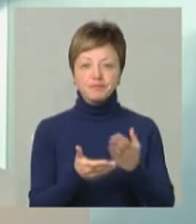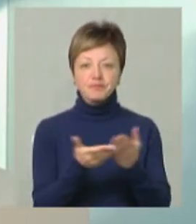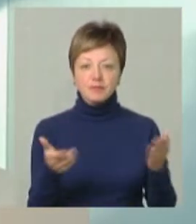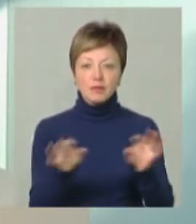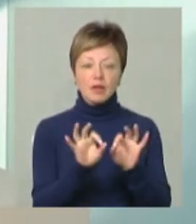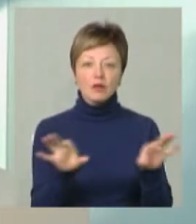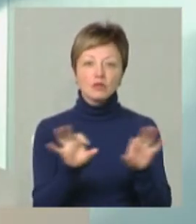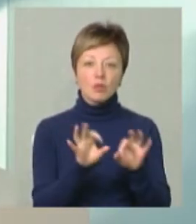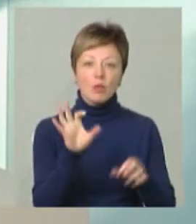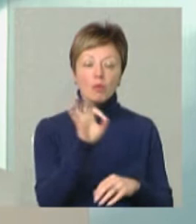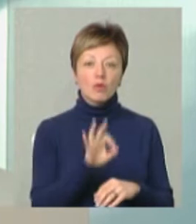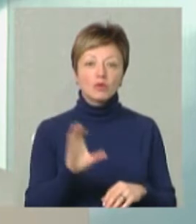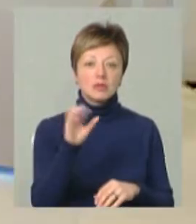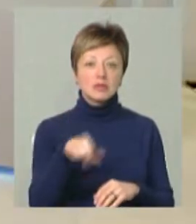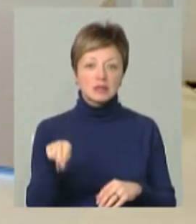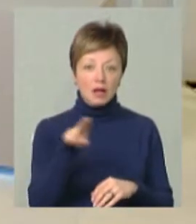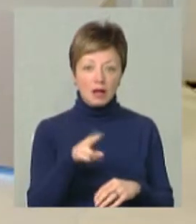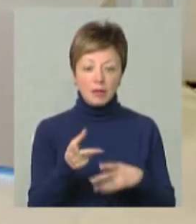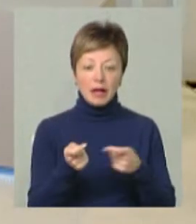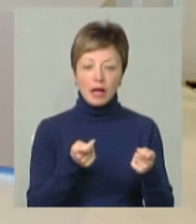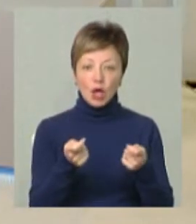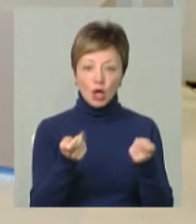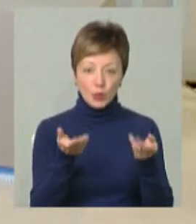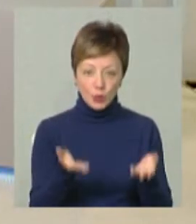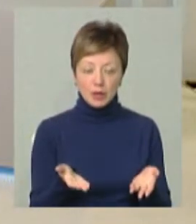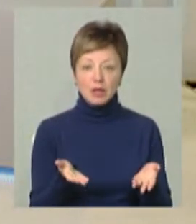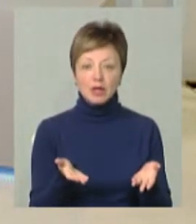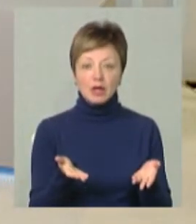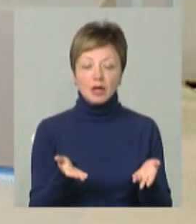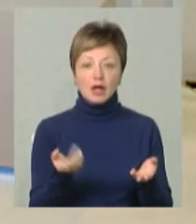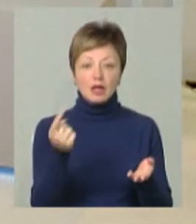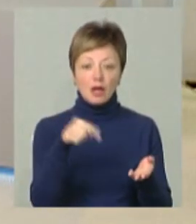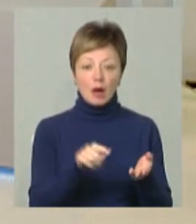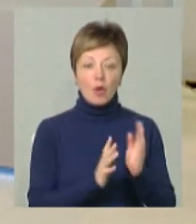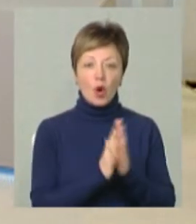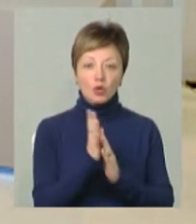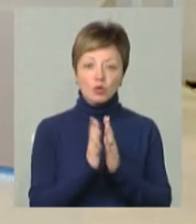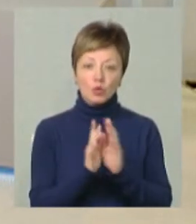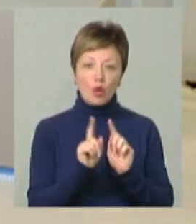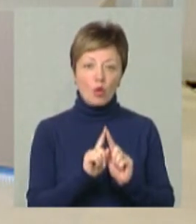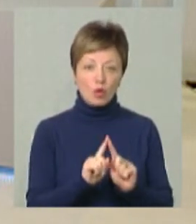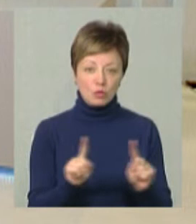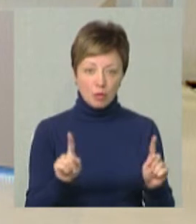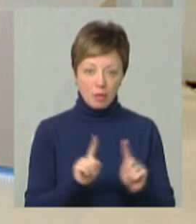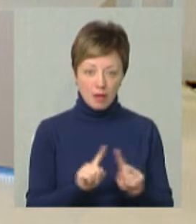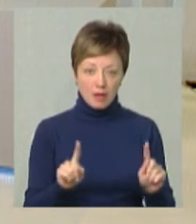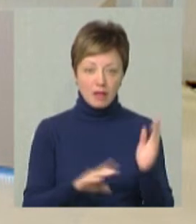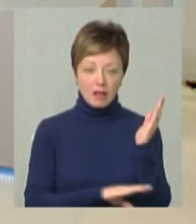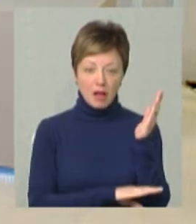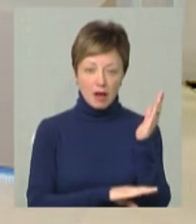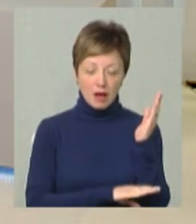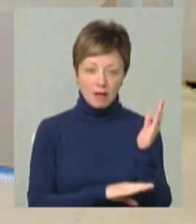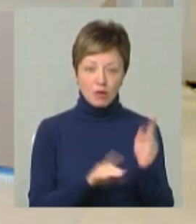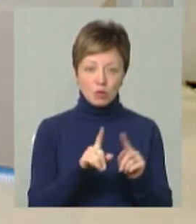про ботанічний сад, яким ви керуєте. Звісно, там ростуть якісь особливі дерева,